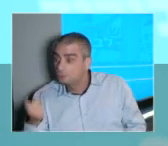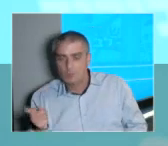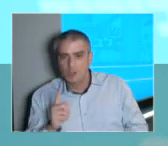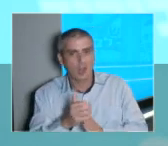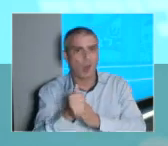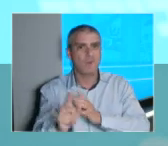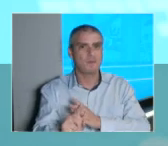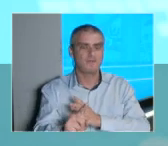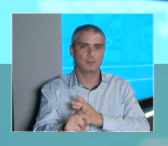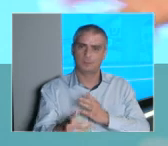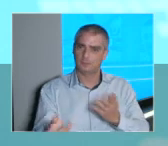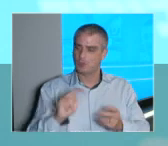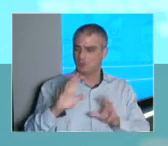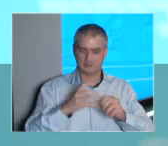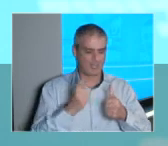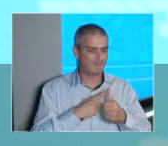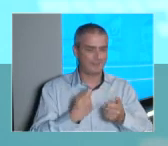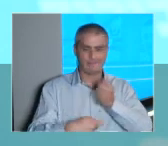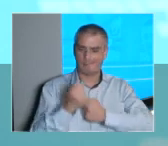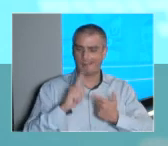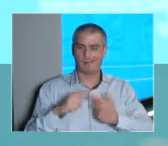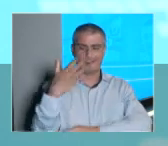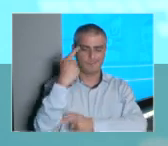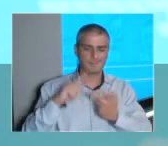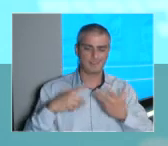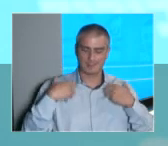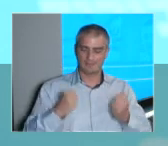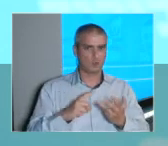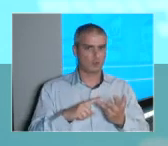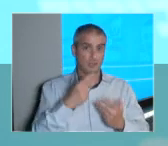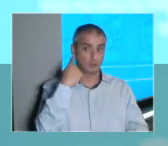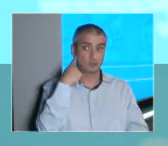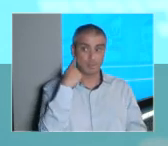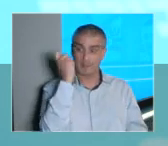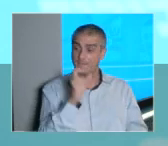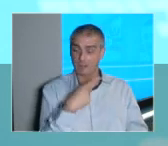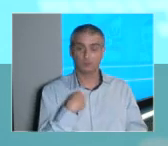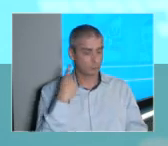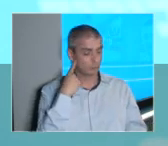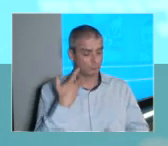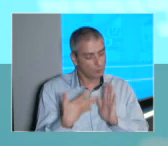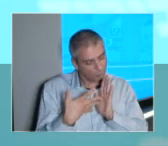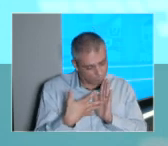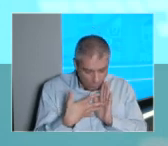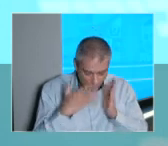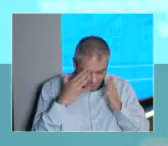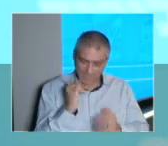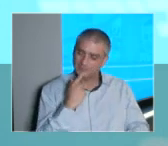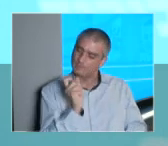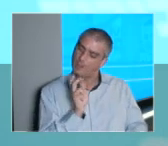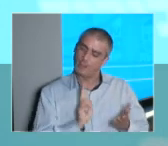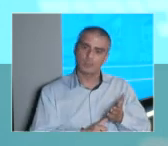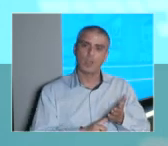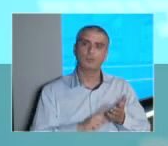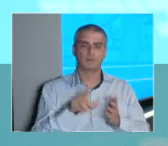לא מוביל אותו. בנושא חברתי, כלכלי, מדיני, ביטחוני, אתה שומע את המילים שהוא רוצה לשמוע, אתה בודק בקבוצת מיקוד איזה מילה נכון